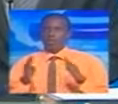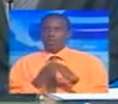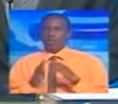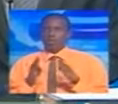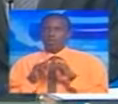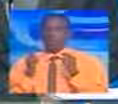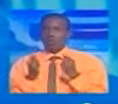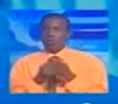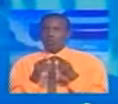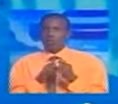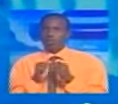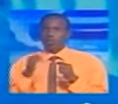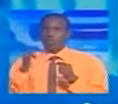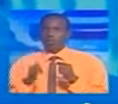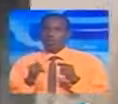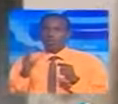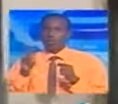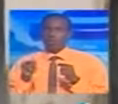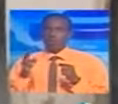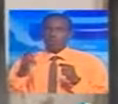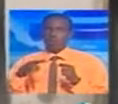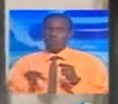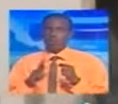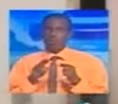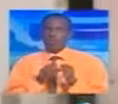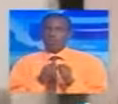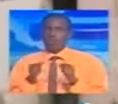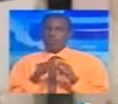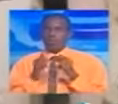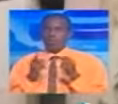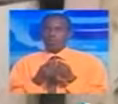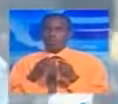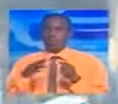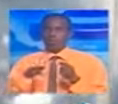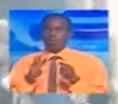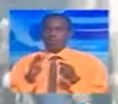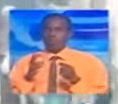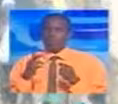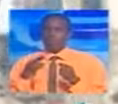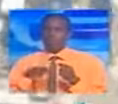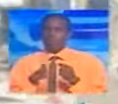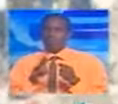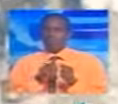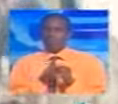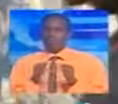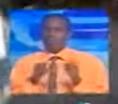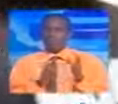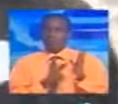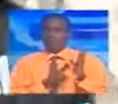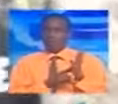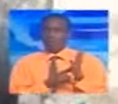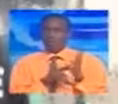après le départ donc des incendies en début de matinée au quartier 4 mètres et Baruaro vers 15h, c'est à Balbala